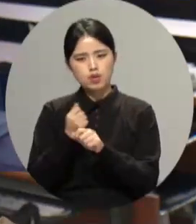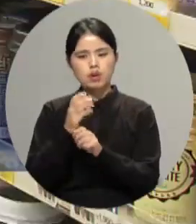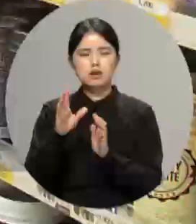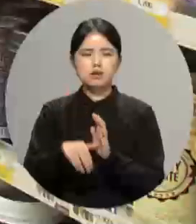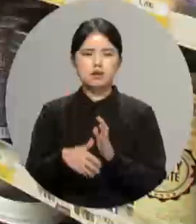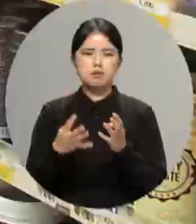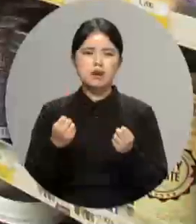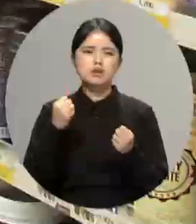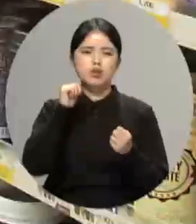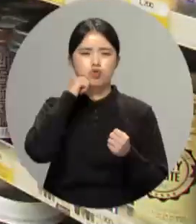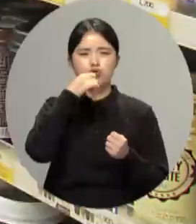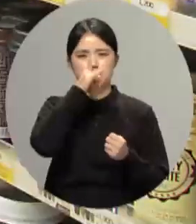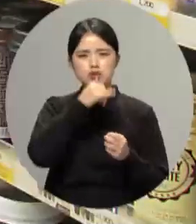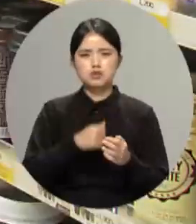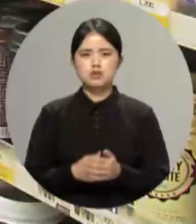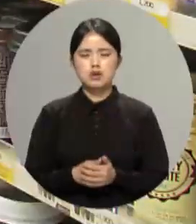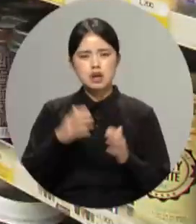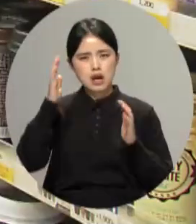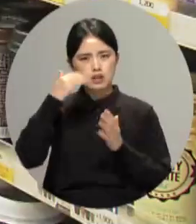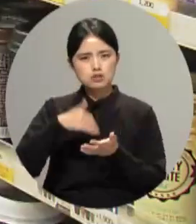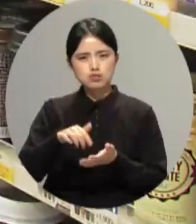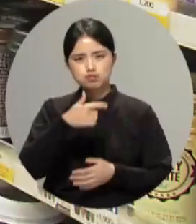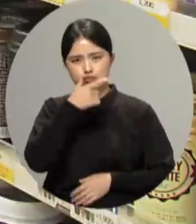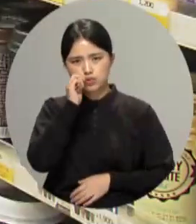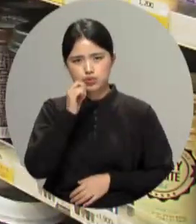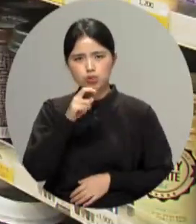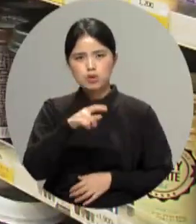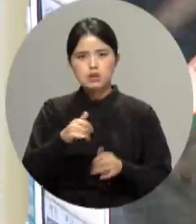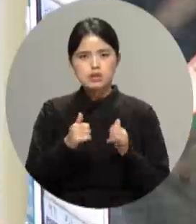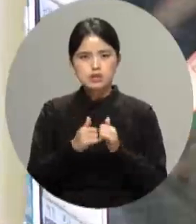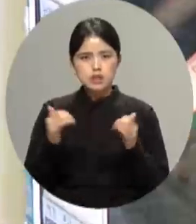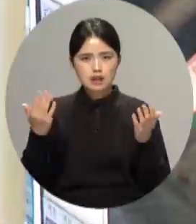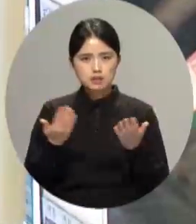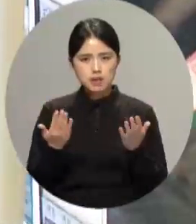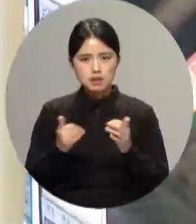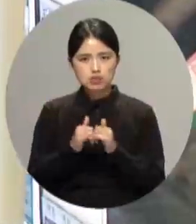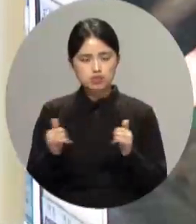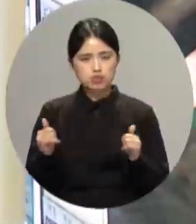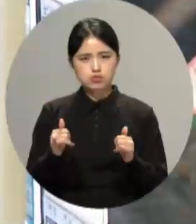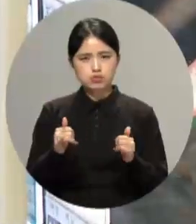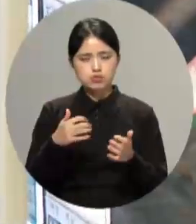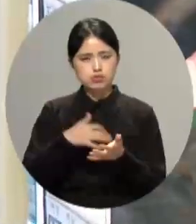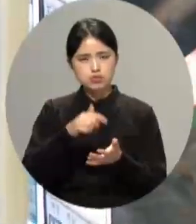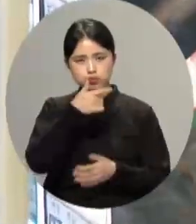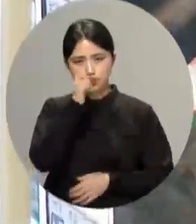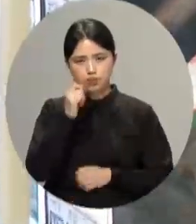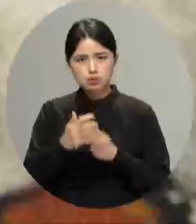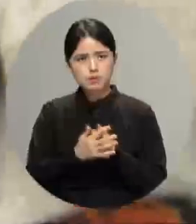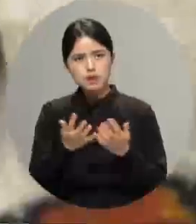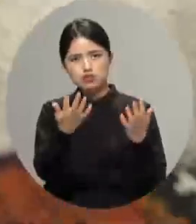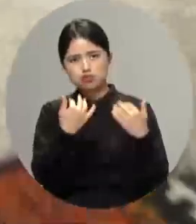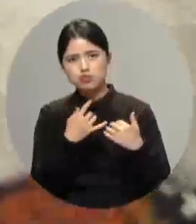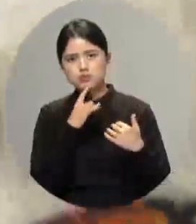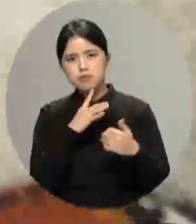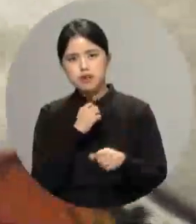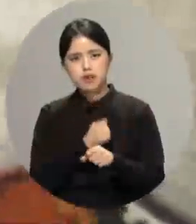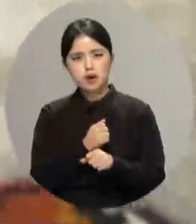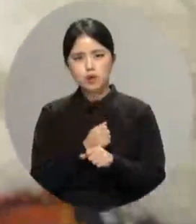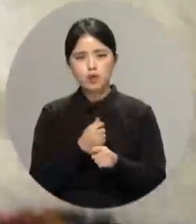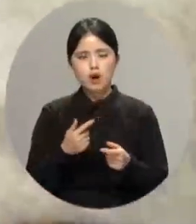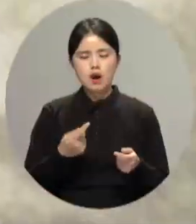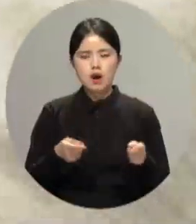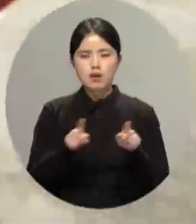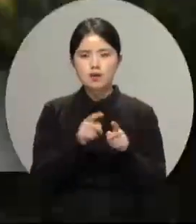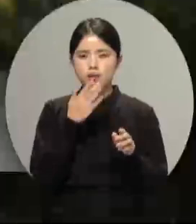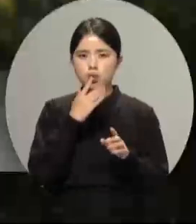있습니다. 부족한 학생 수와 일손을 채우기 위해 유치만 했을 뿐 사회 구성원으로서 같이 살아갈 수 있는 방안은